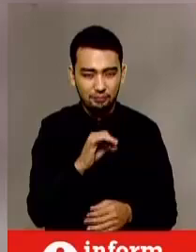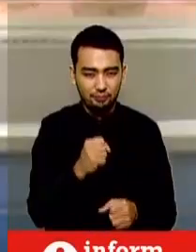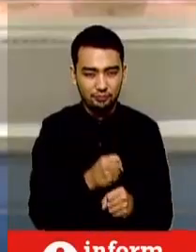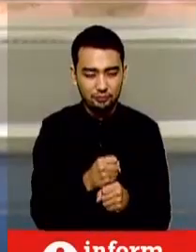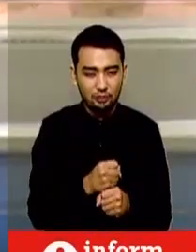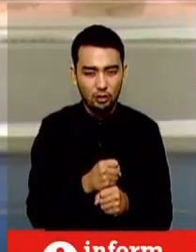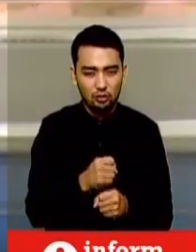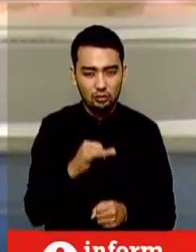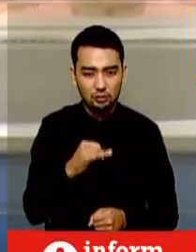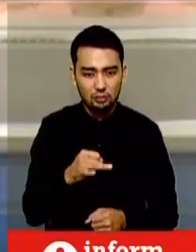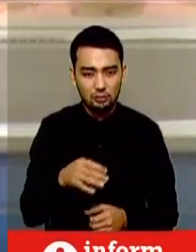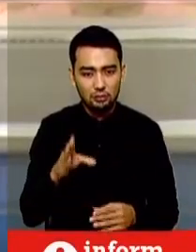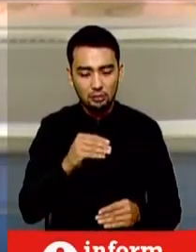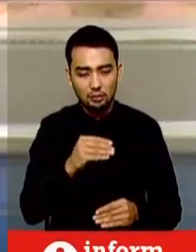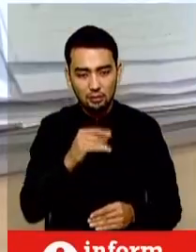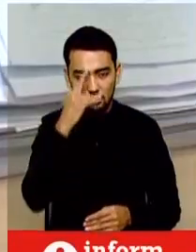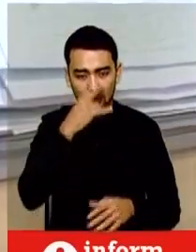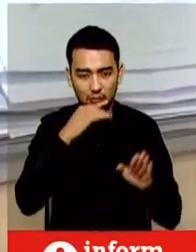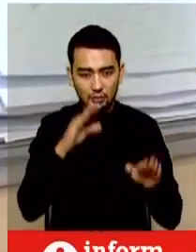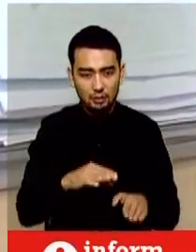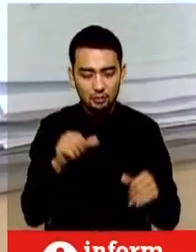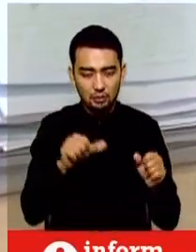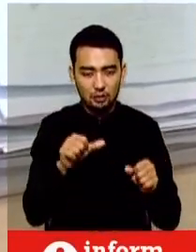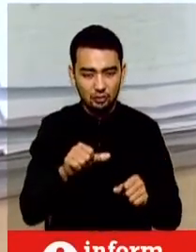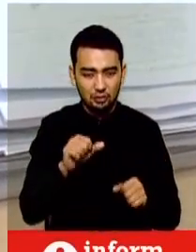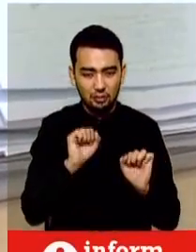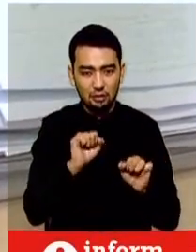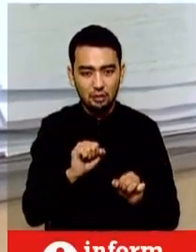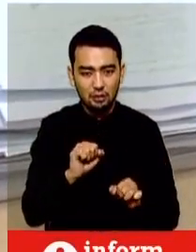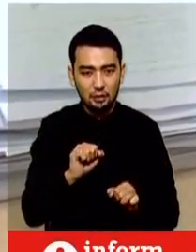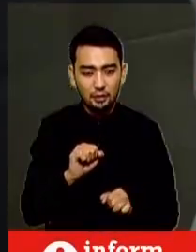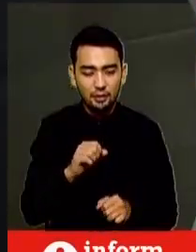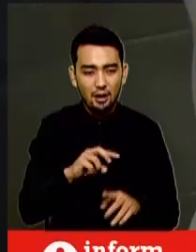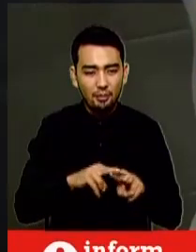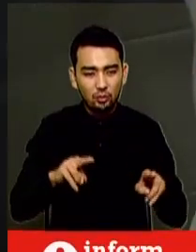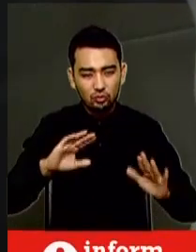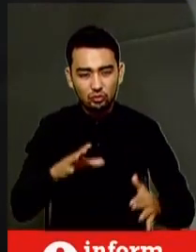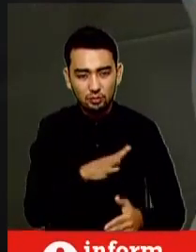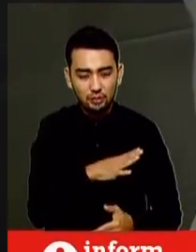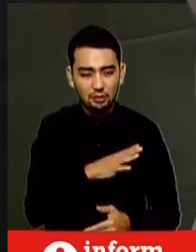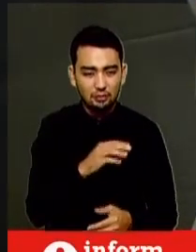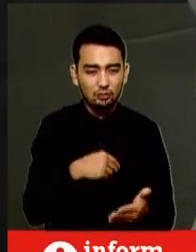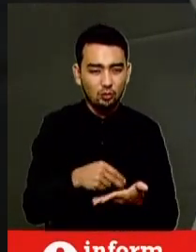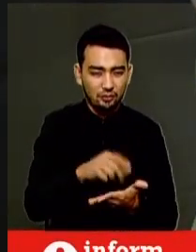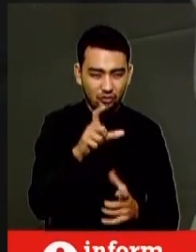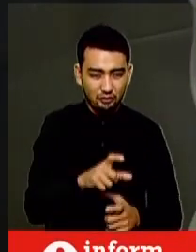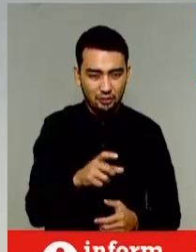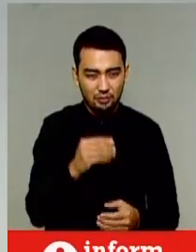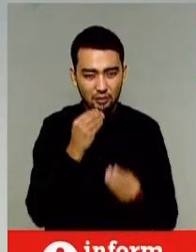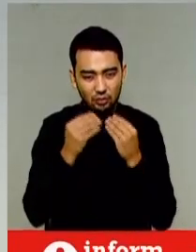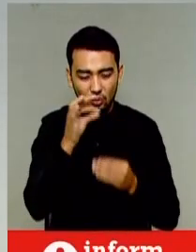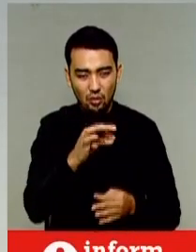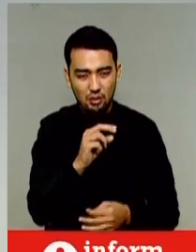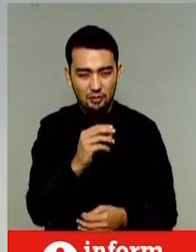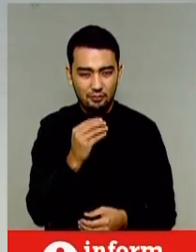производителей миллионы в пользу потребителя. В Казахстане правозащитники не помнят ни одного такого случая. Хотя регулярно покупатели находят в продуктах камни,